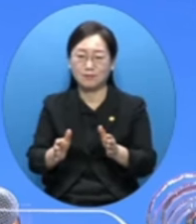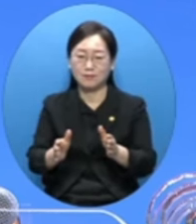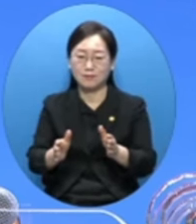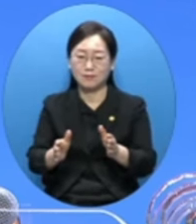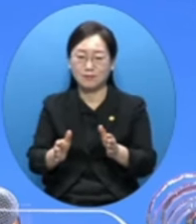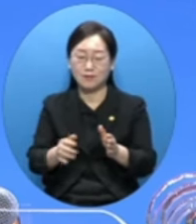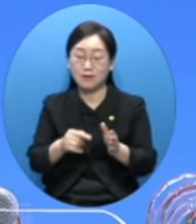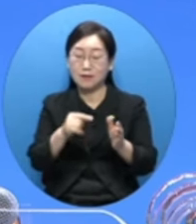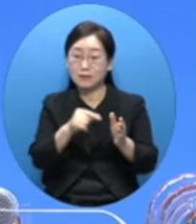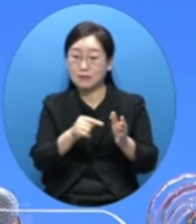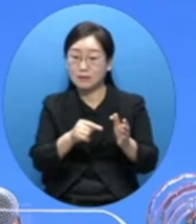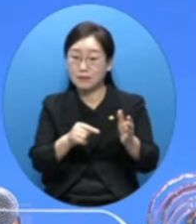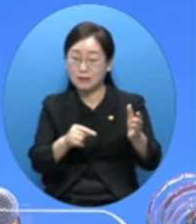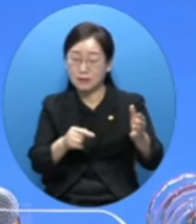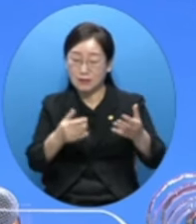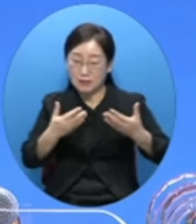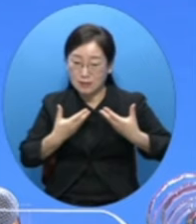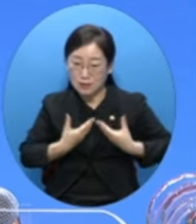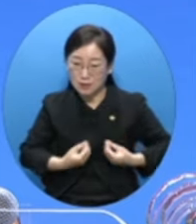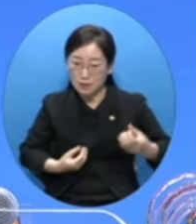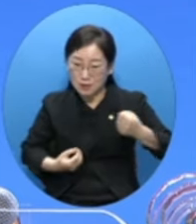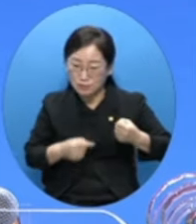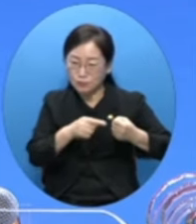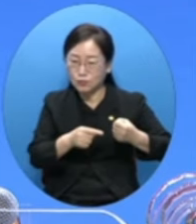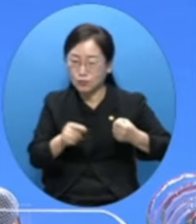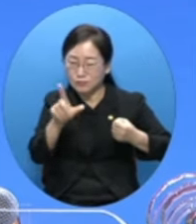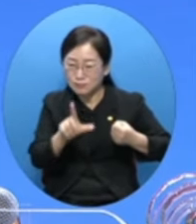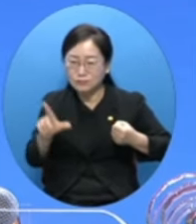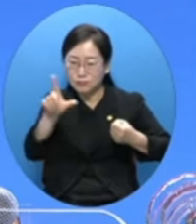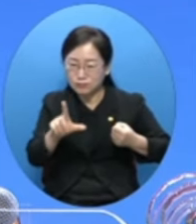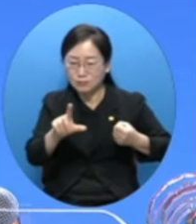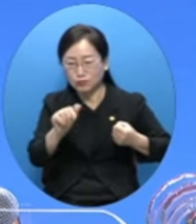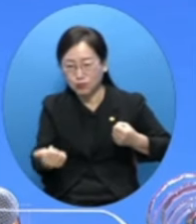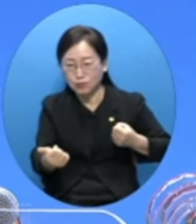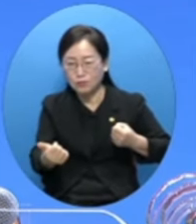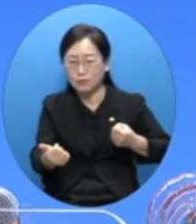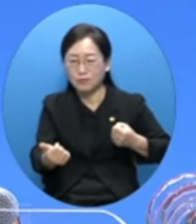절망 가운데 살다가 절망 가운데 죽어가는 것이 우리 인생입니다.